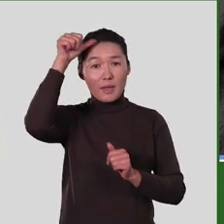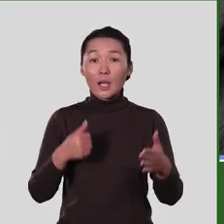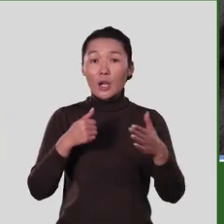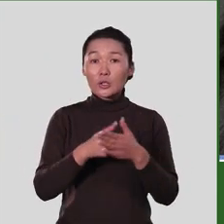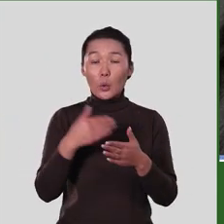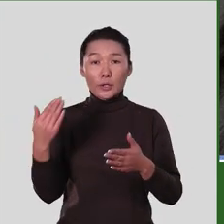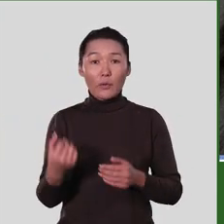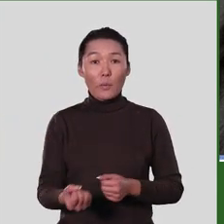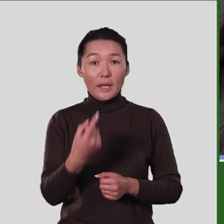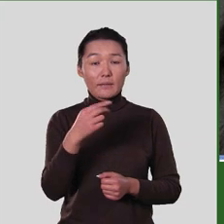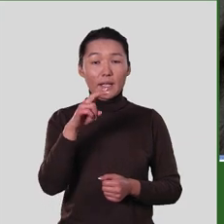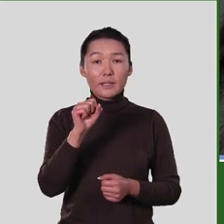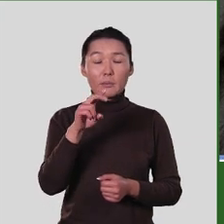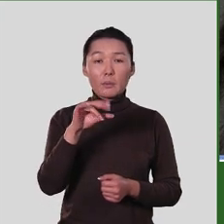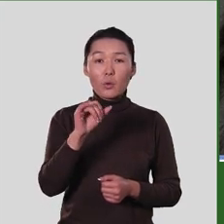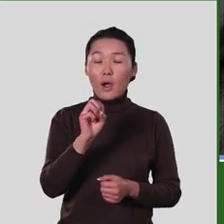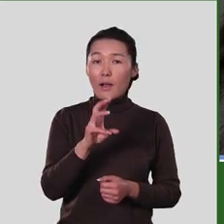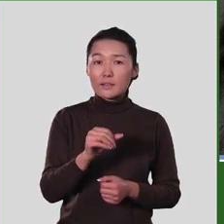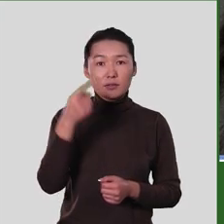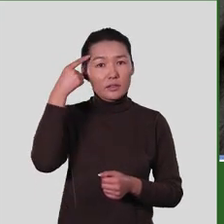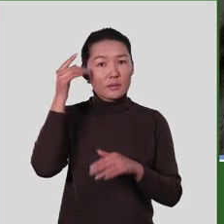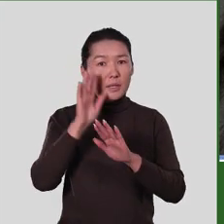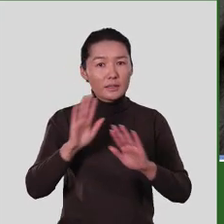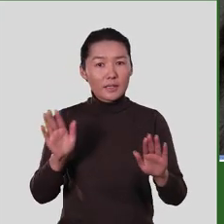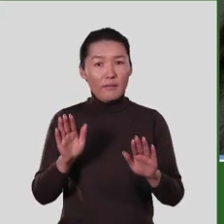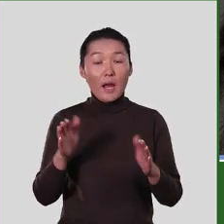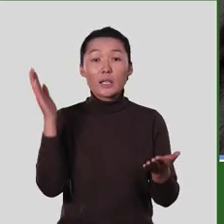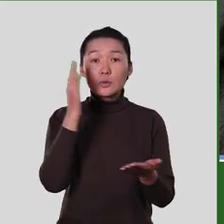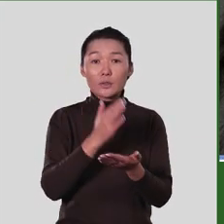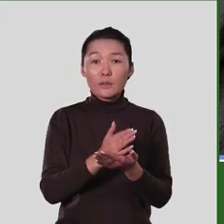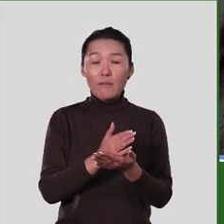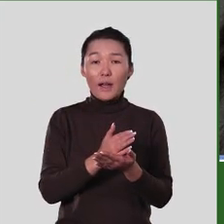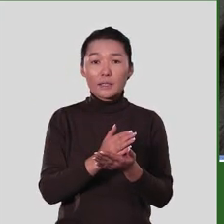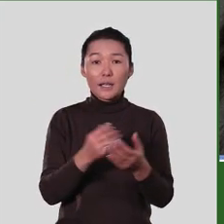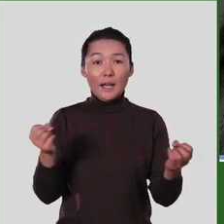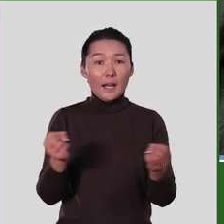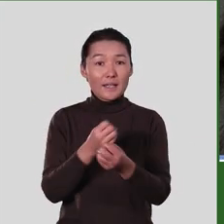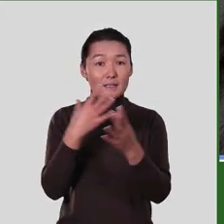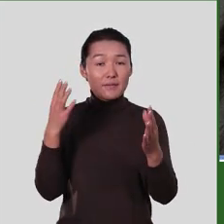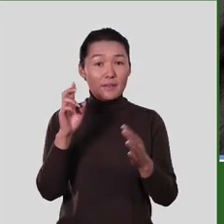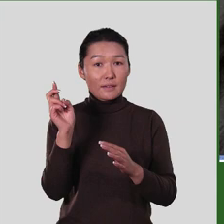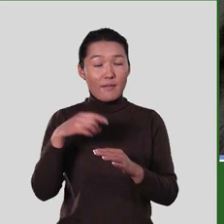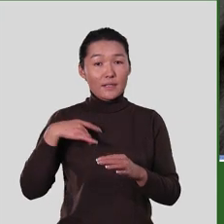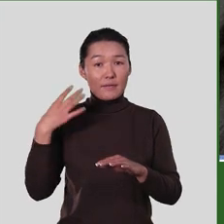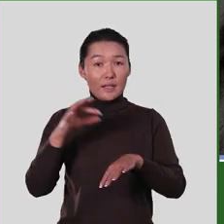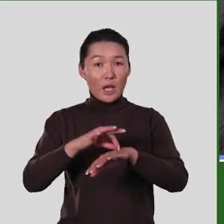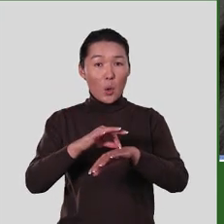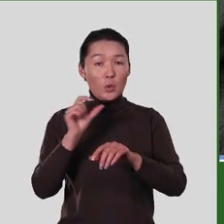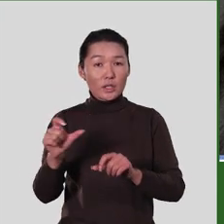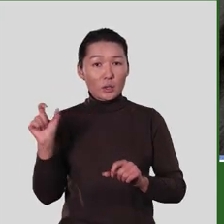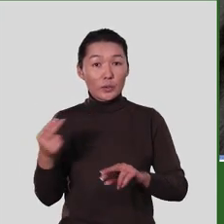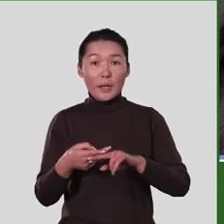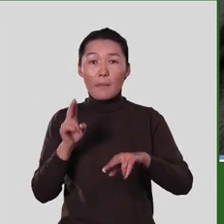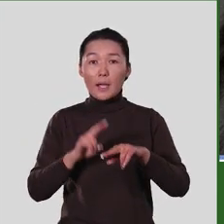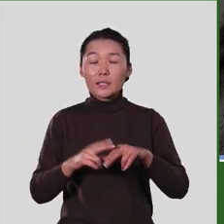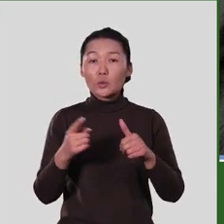его появления папуасы даже не подозревали о существовании светлокожих людей, поэтому они называли